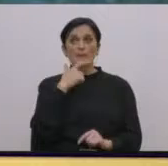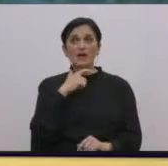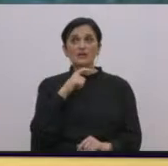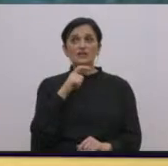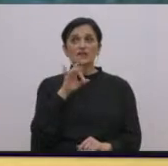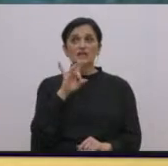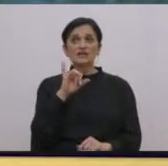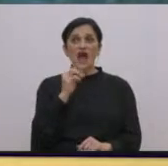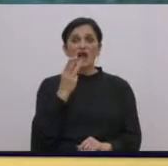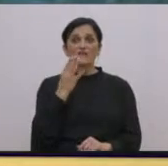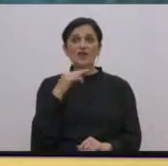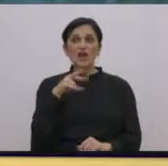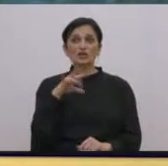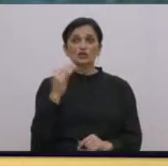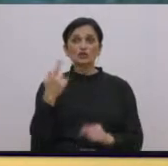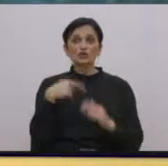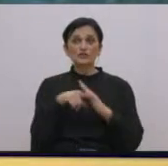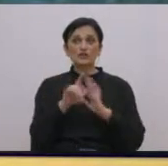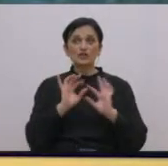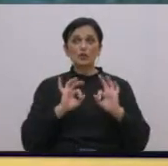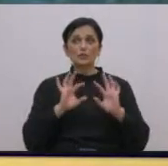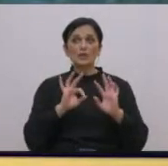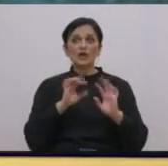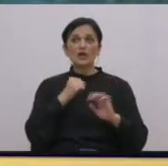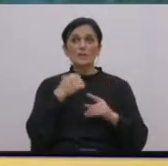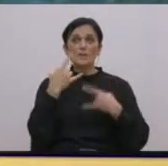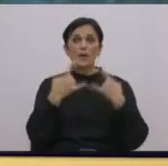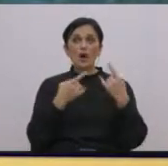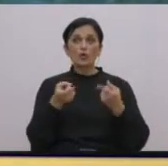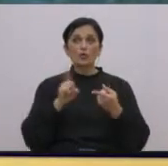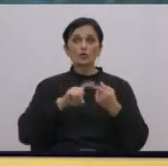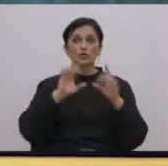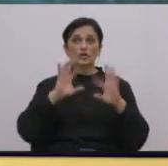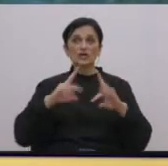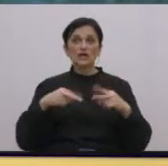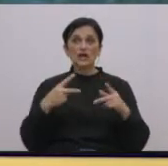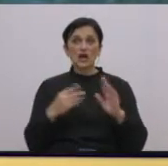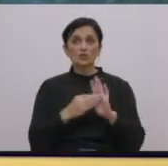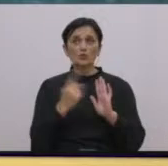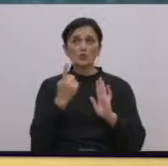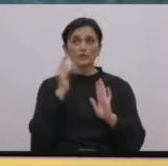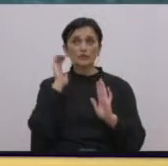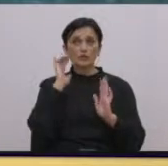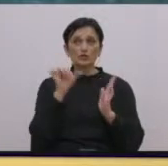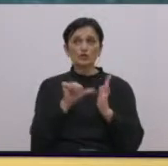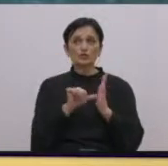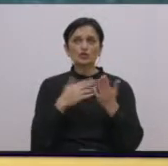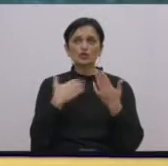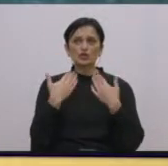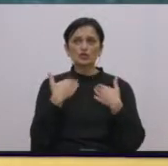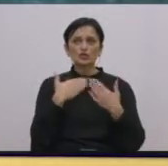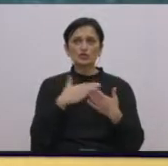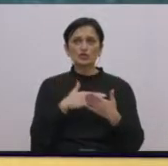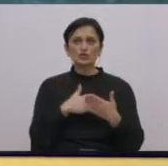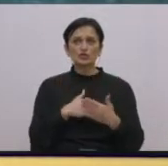ალექსანდრე რაქვიაშვილის მიერ წარმოდგენილი მაუწყებლობის შესახებ კანონში ცვლილება პირველი მოსმენით თო ჩართოთ კენჭისხის